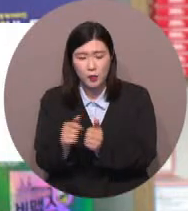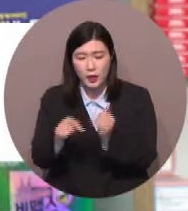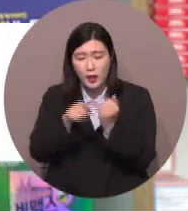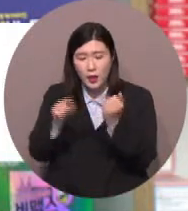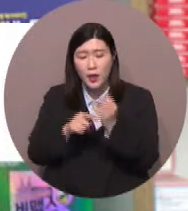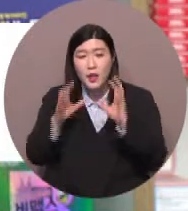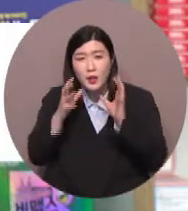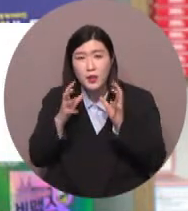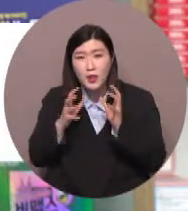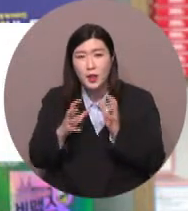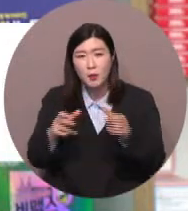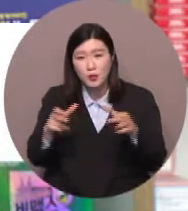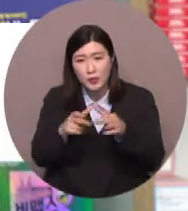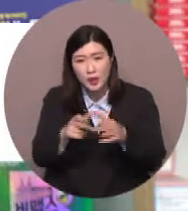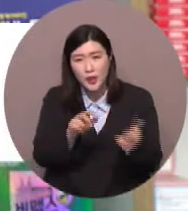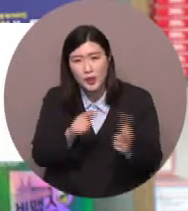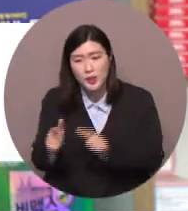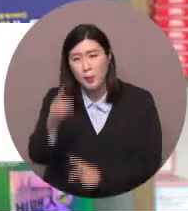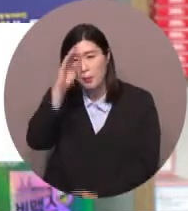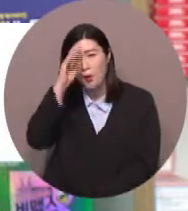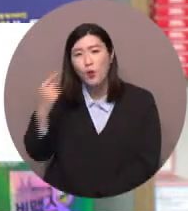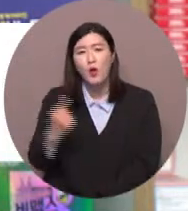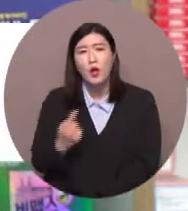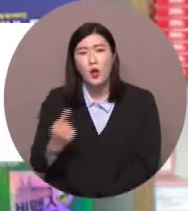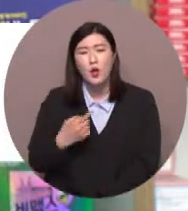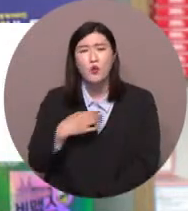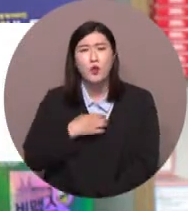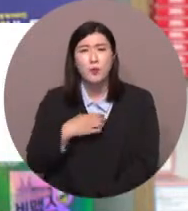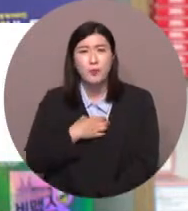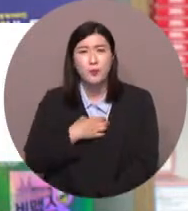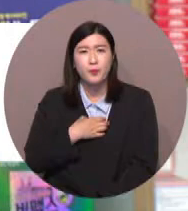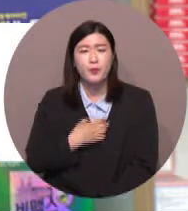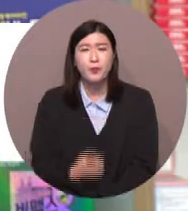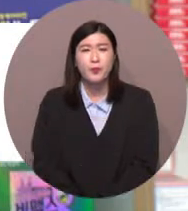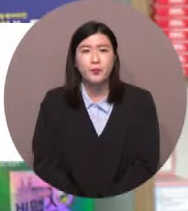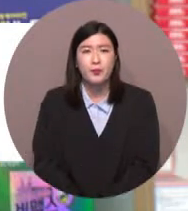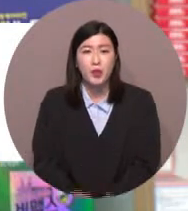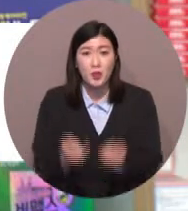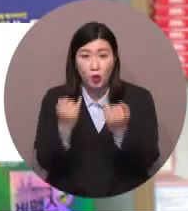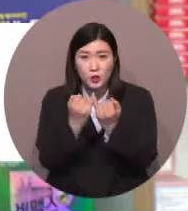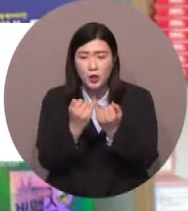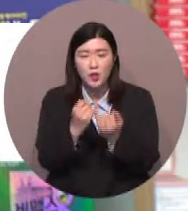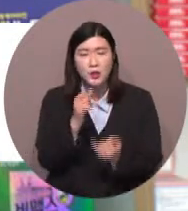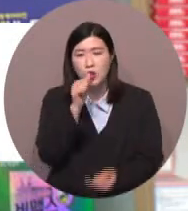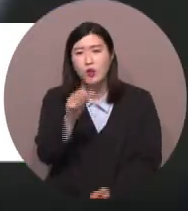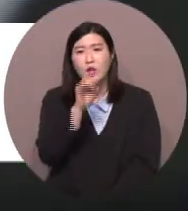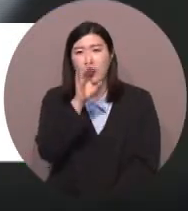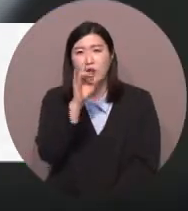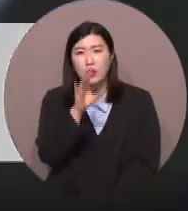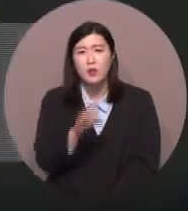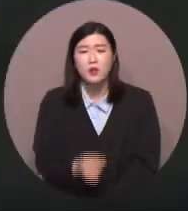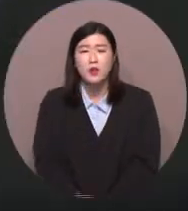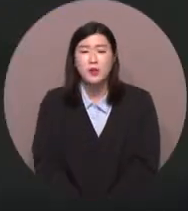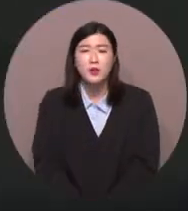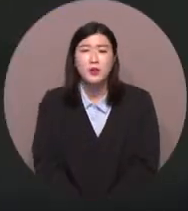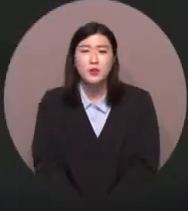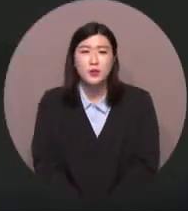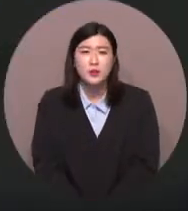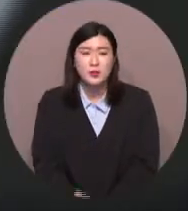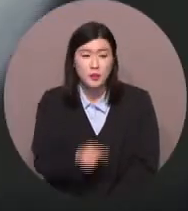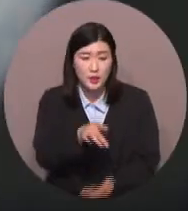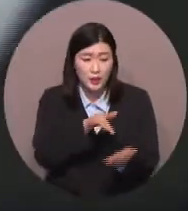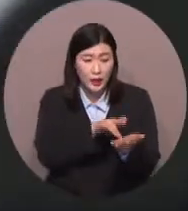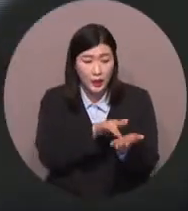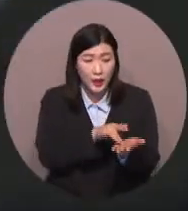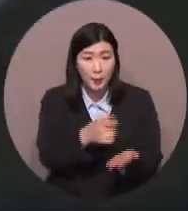어떤 그 전체적인 남성의 성향을 형성하는데도 장애를 줄 수가 있으므로 절대 복용해선 안 됩니다. 실제 이